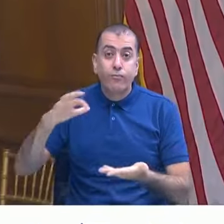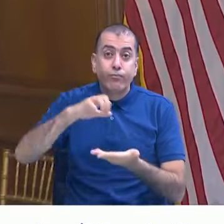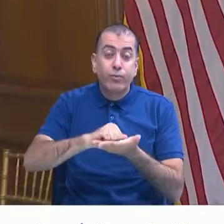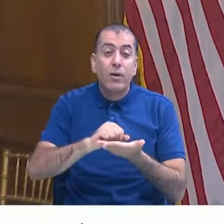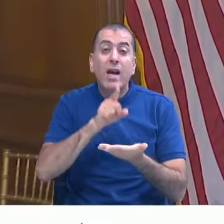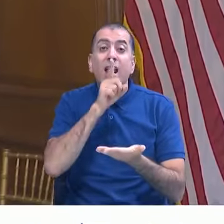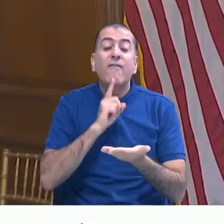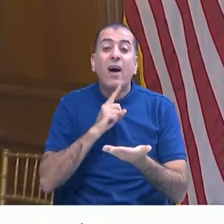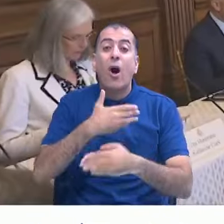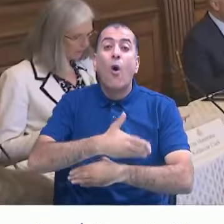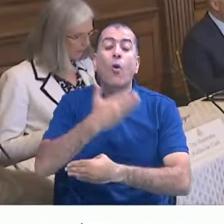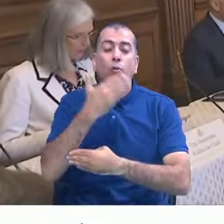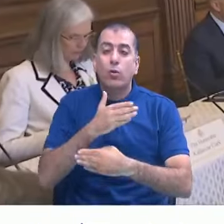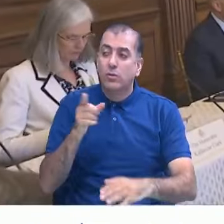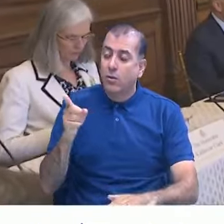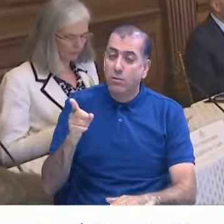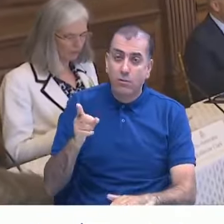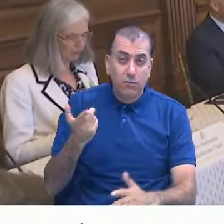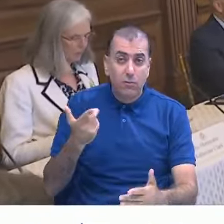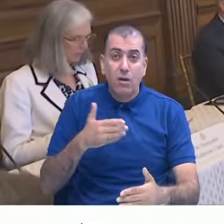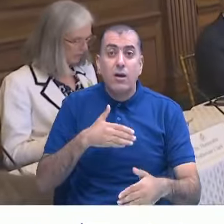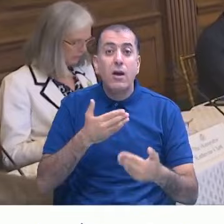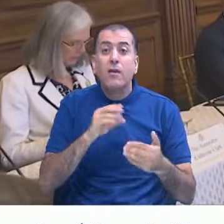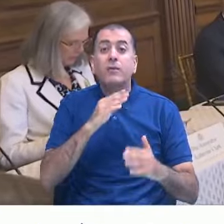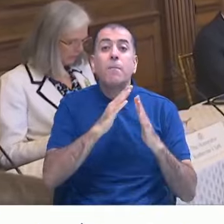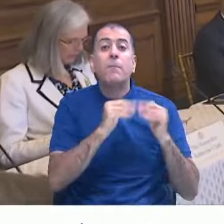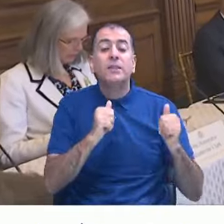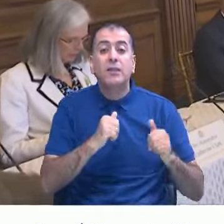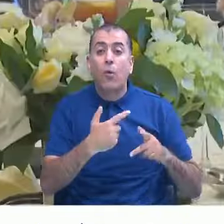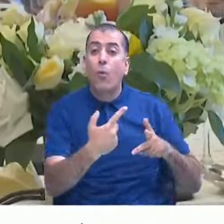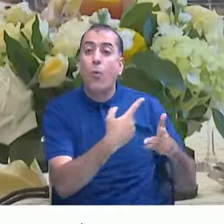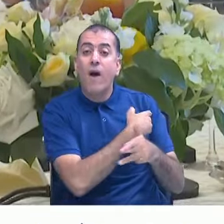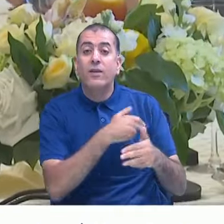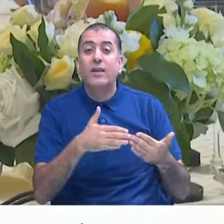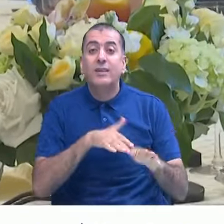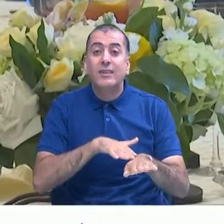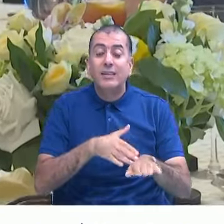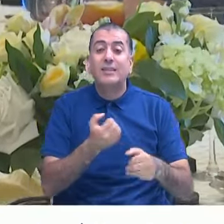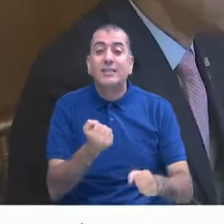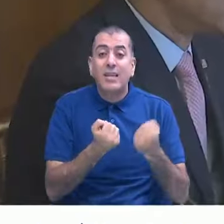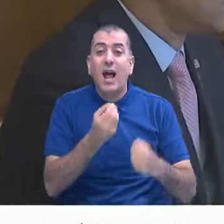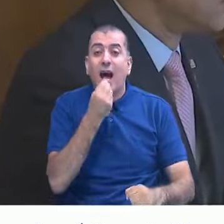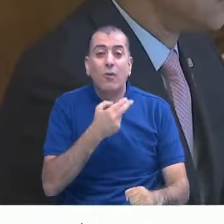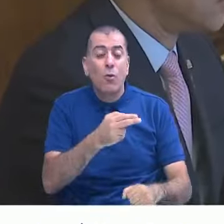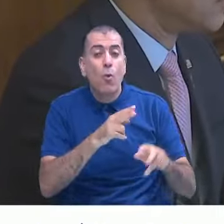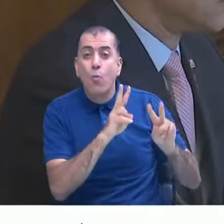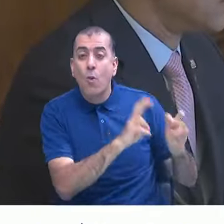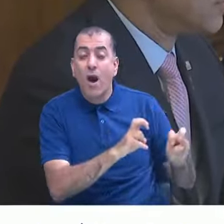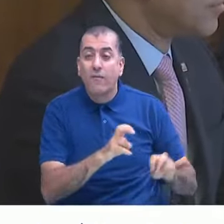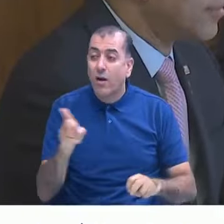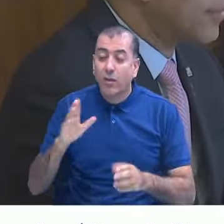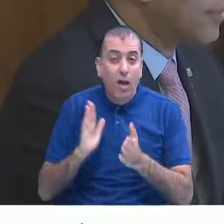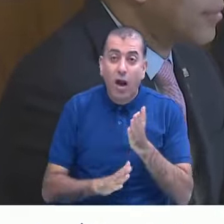رفح واغلاقه امام دخول المساعدات سيفاقم الكارثه الانسانيه في القطاع واكد